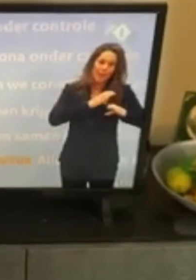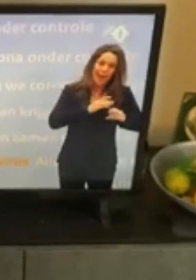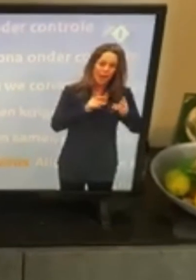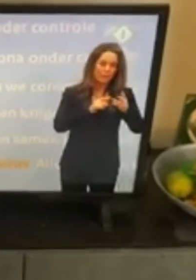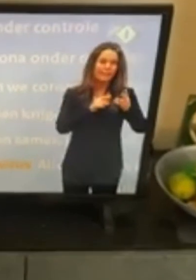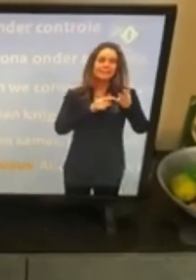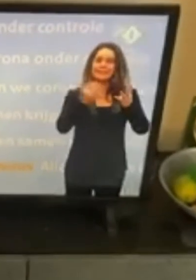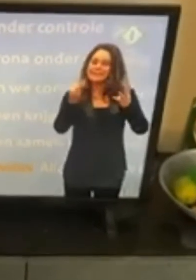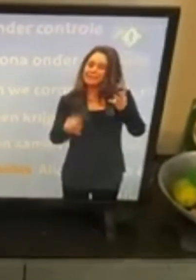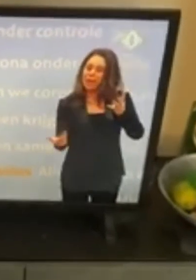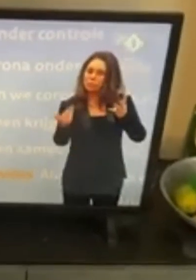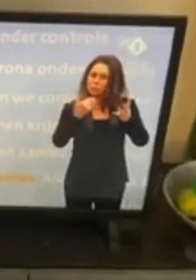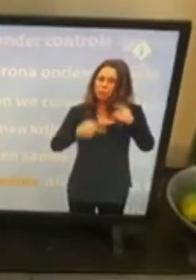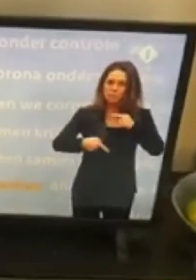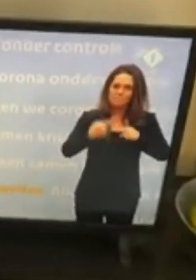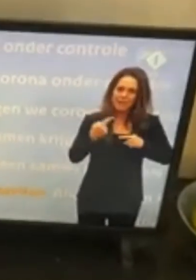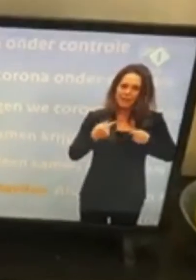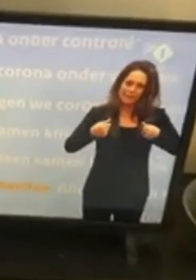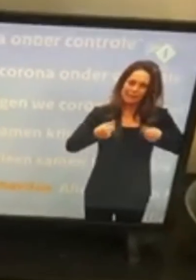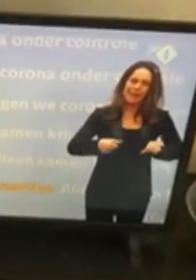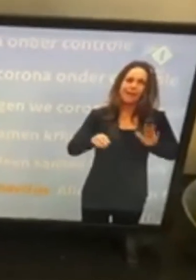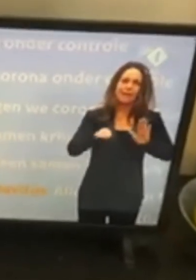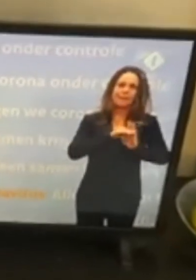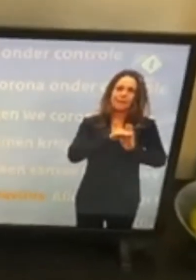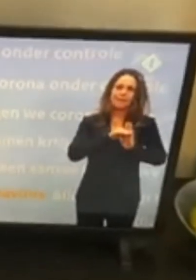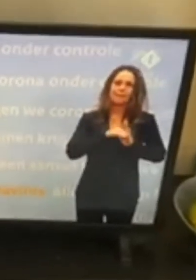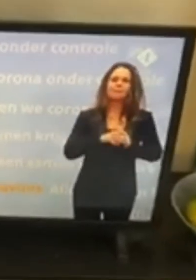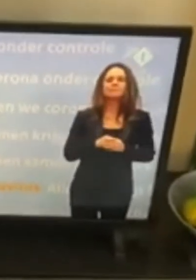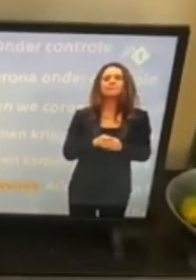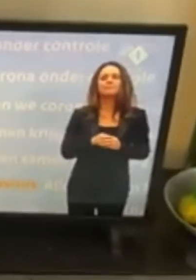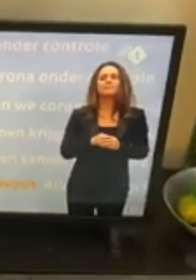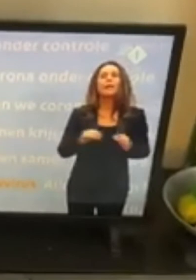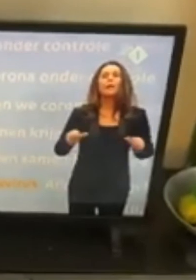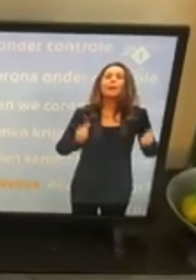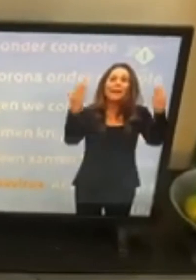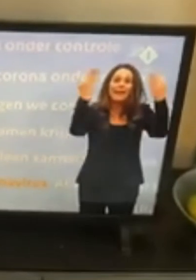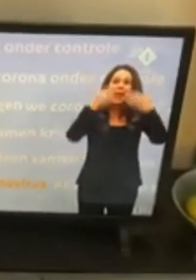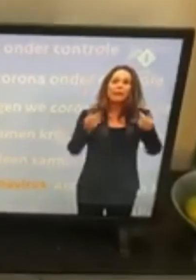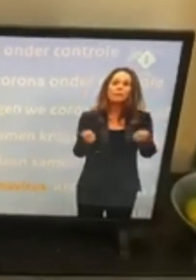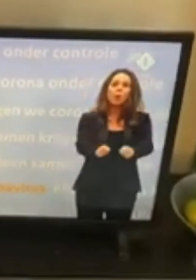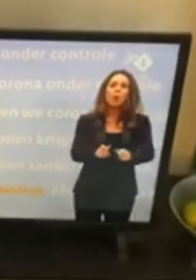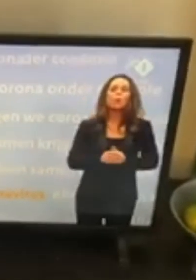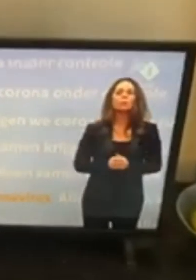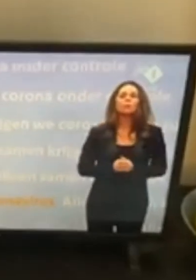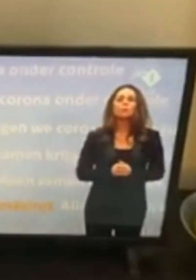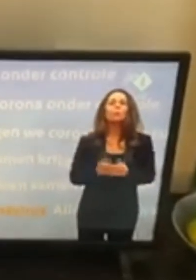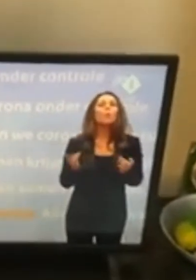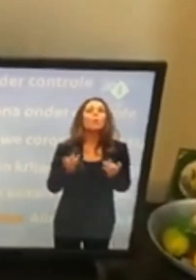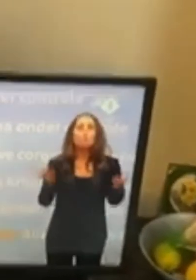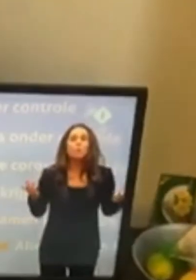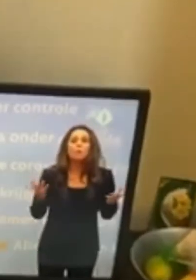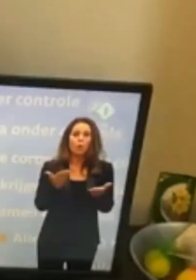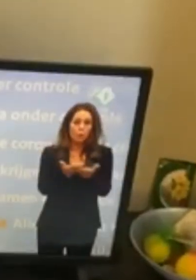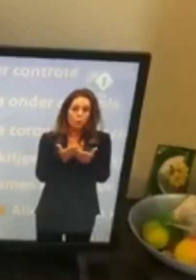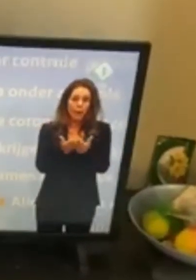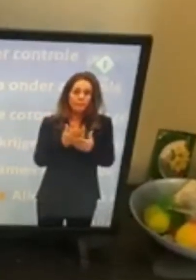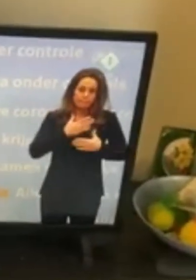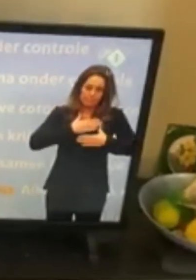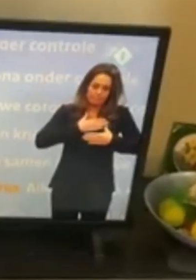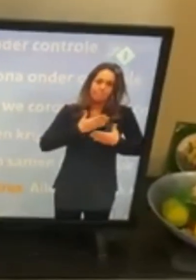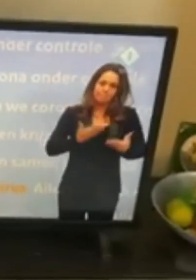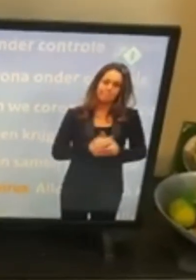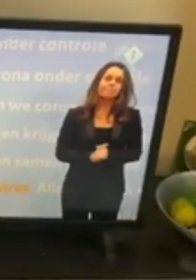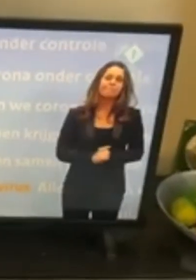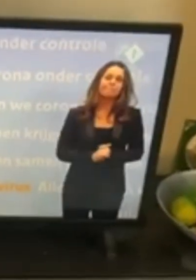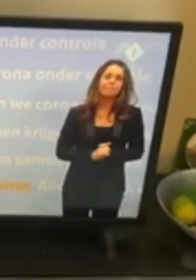voor thuisbezoek. Maar ik begin met de avondklok. Hoe gaat die er wat ons betreft concreet uitzien?